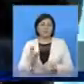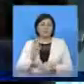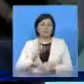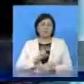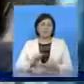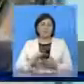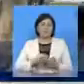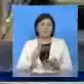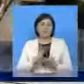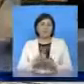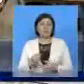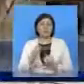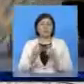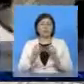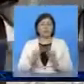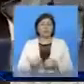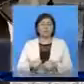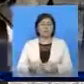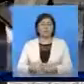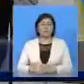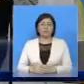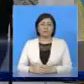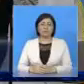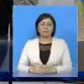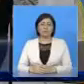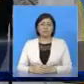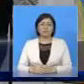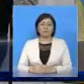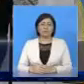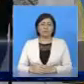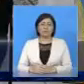бар жоқтығын анықтай алады. Гүлия Айтуғанова, Жанаділ Сағиев, Ақтөбе телеарнасы.